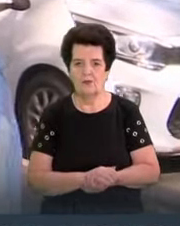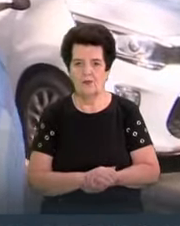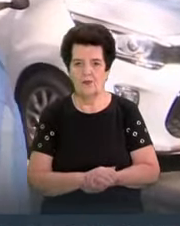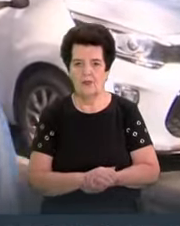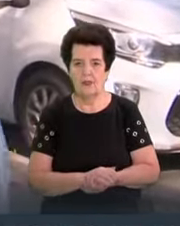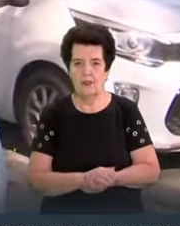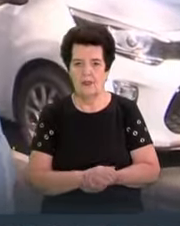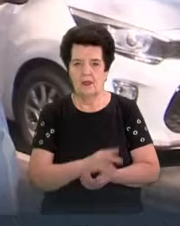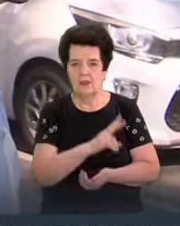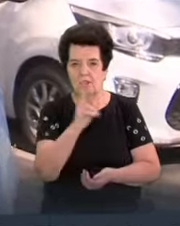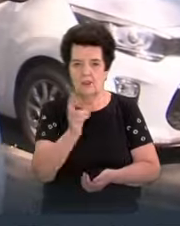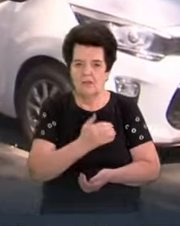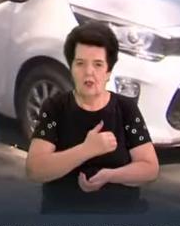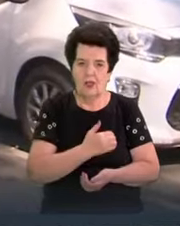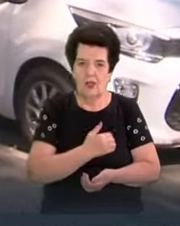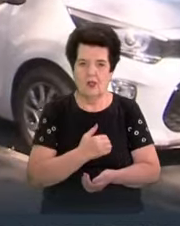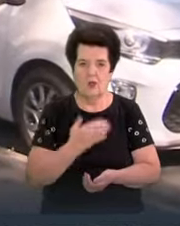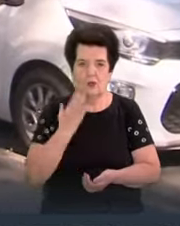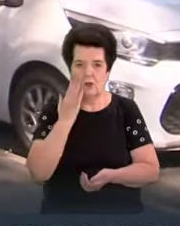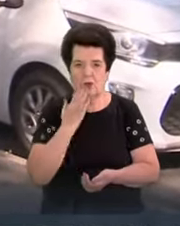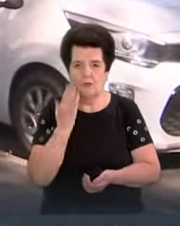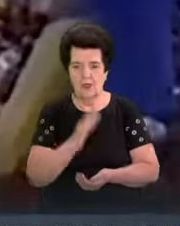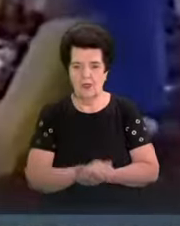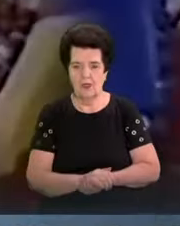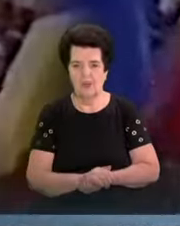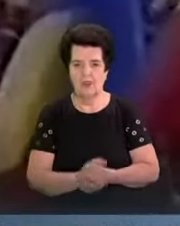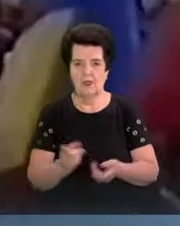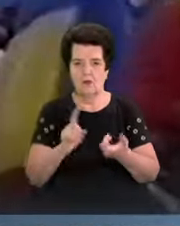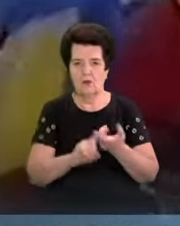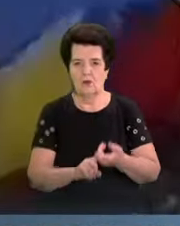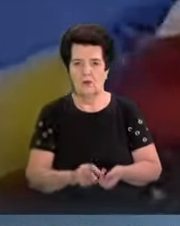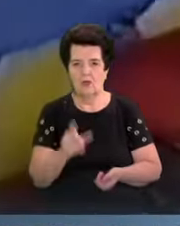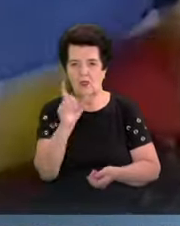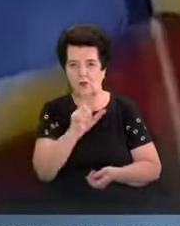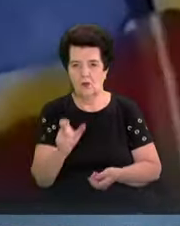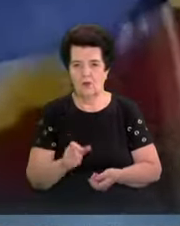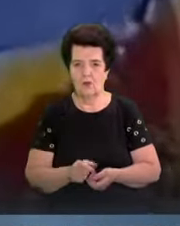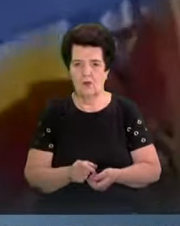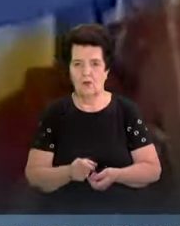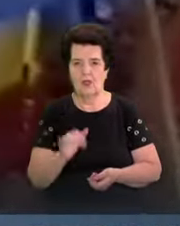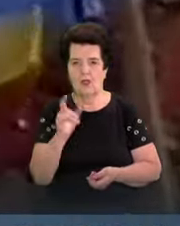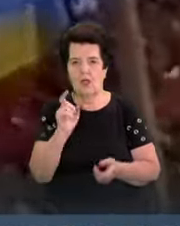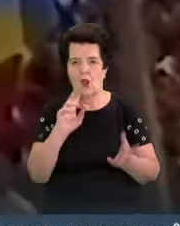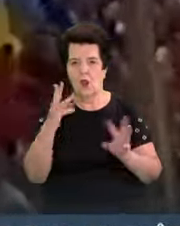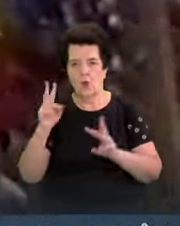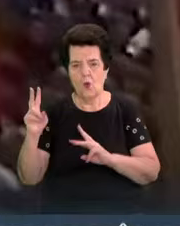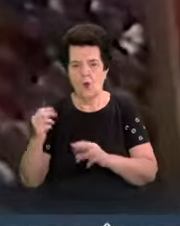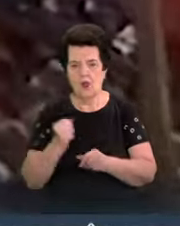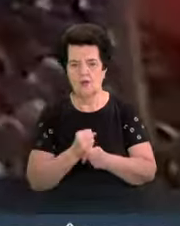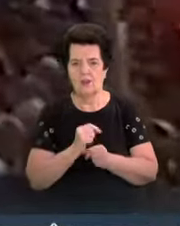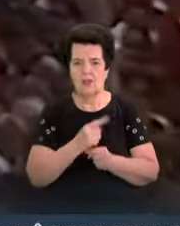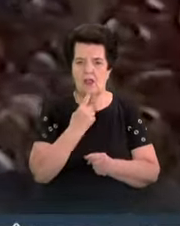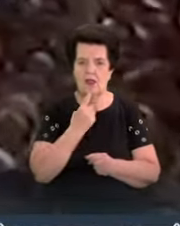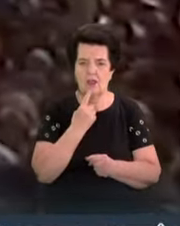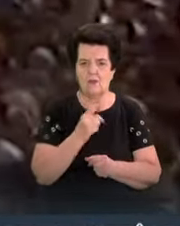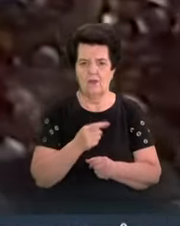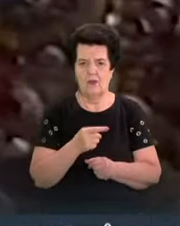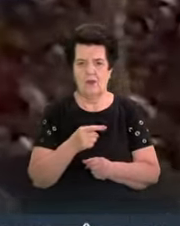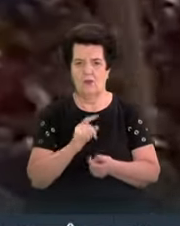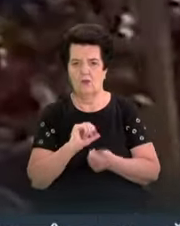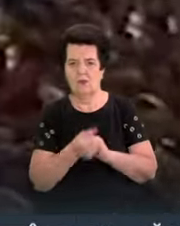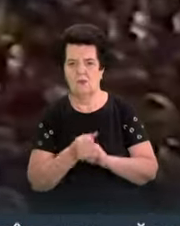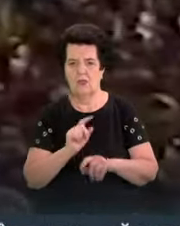Tare vroiau unirea cu România. Veneau românii de peste Prut. Lumea toată făceau hore, limba, au schimbat repede